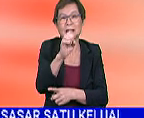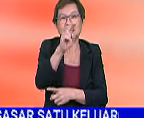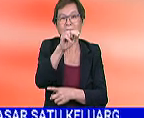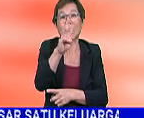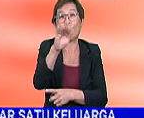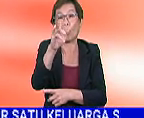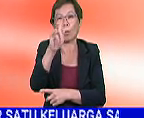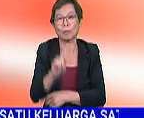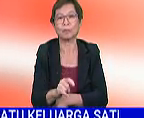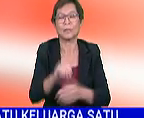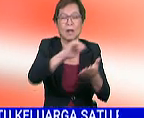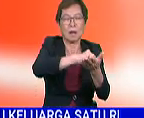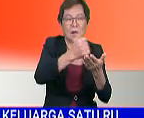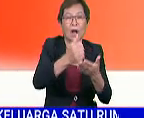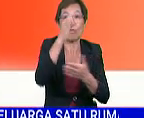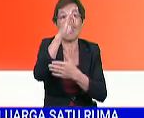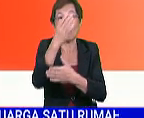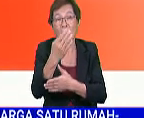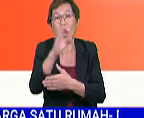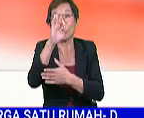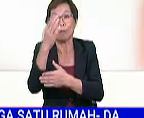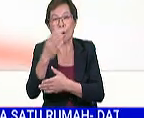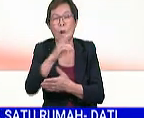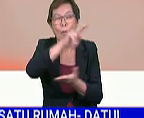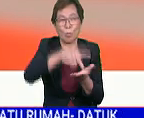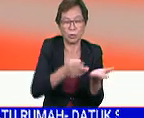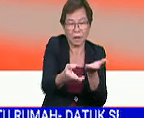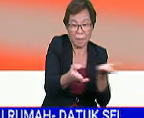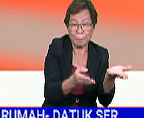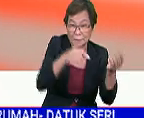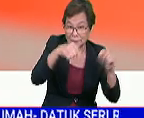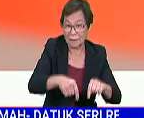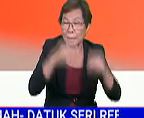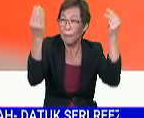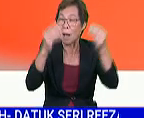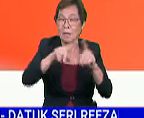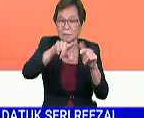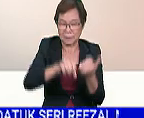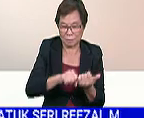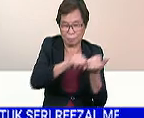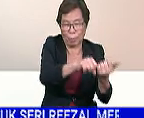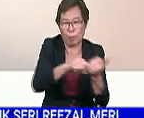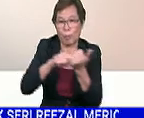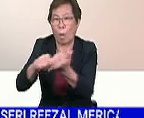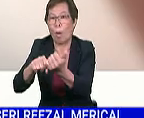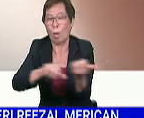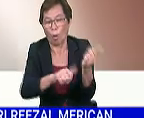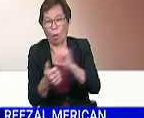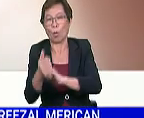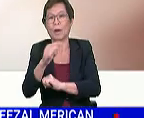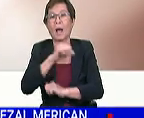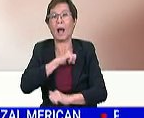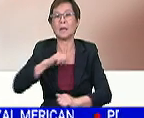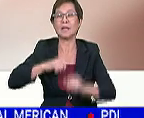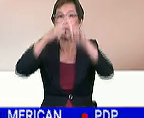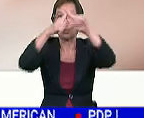menerusi hantaran di akaun Facebook Rasmi pusat Hikmat masyarakat dewan Negeri gemah Majlis penyerahan sijil berkenaan disempurnakan oleh ahli dewan